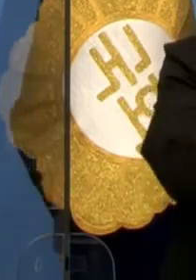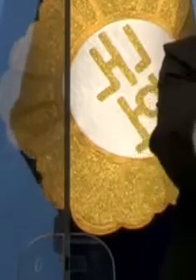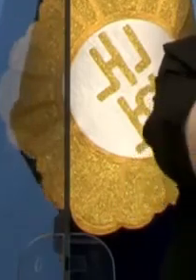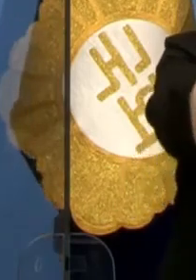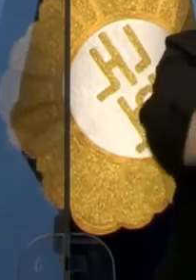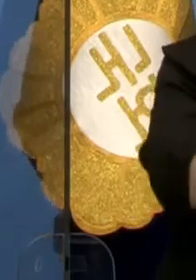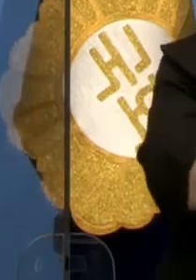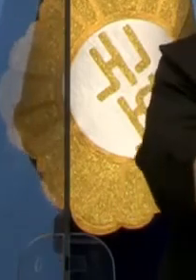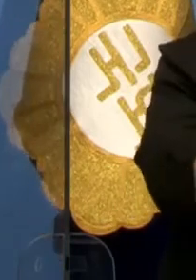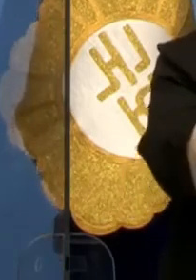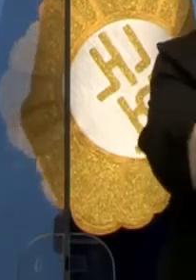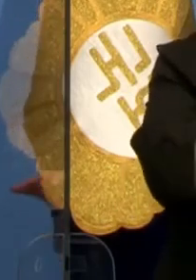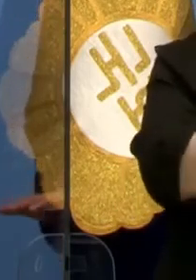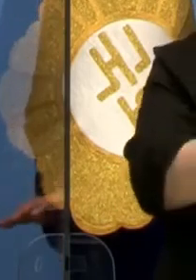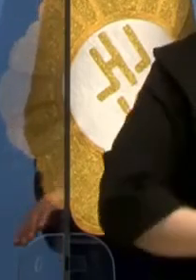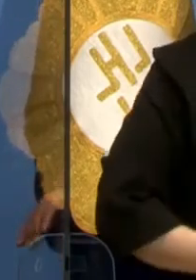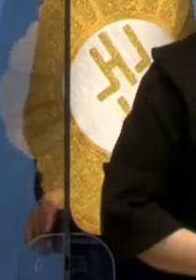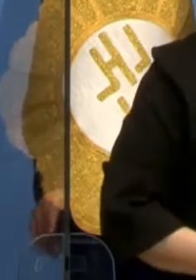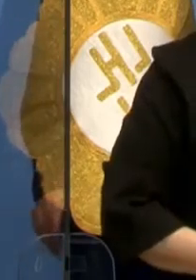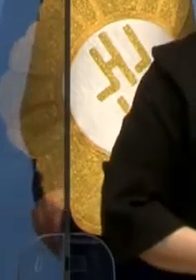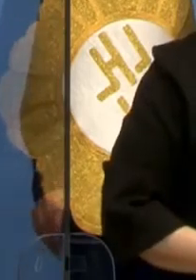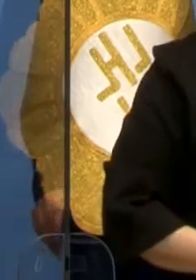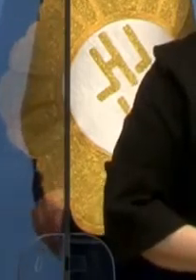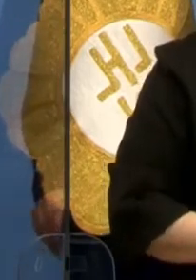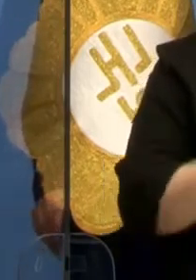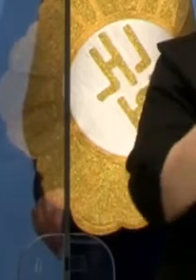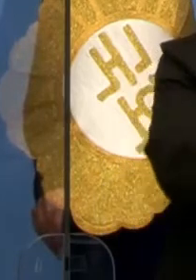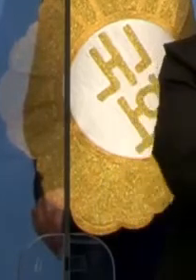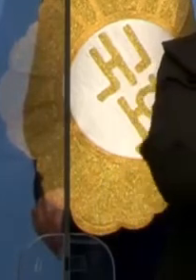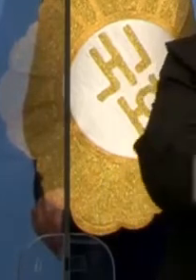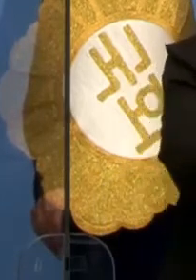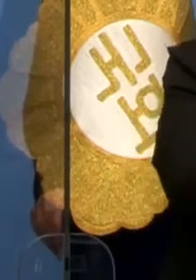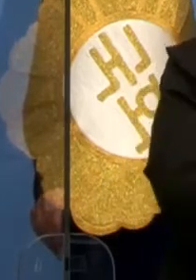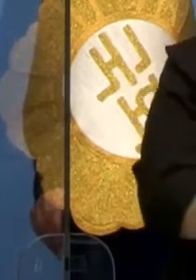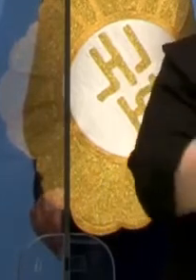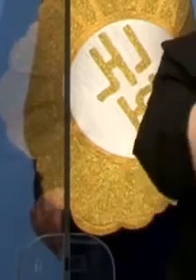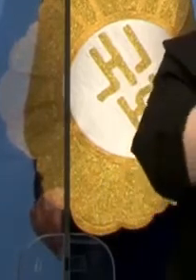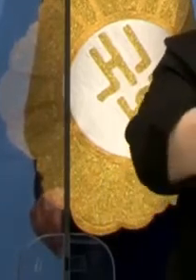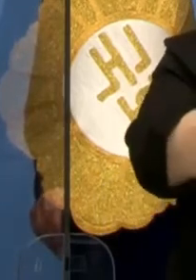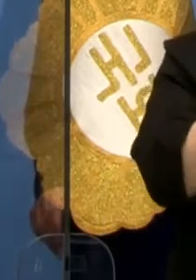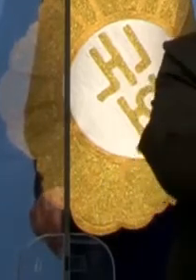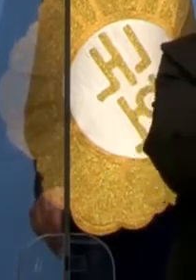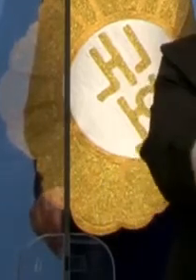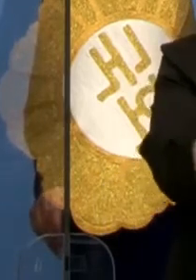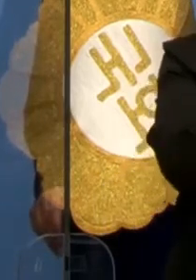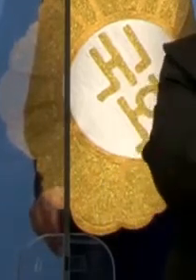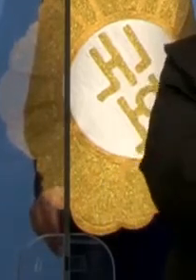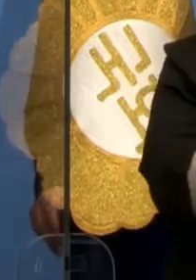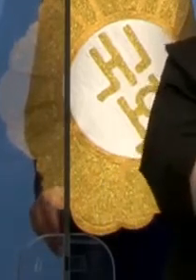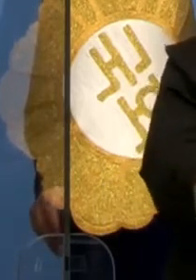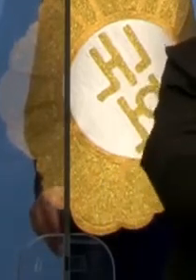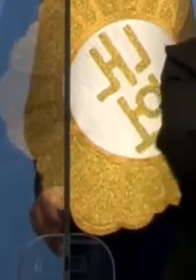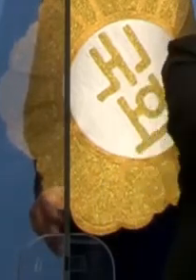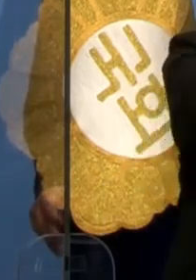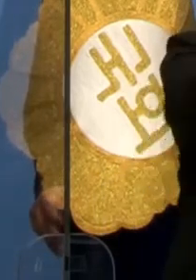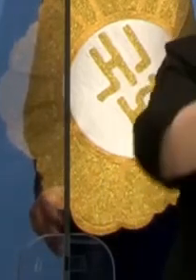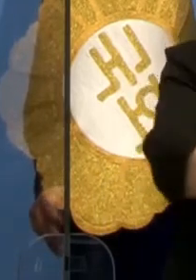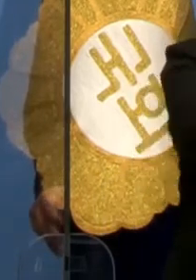대해서도 말씀드리겠습니다. 김웅 의원은 21일 언론과 인터뷰에서 공소장의 내용에